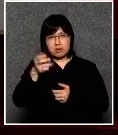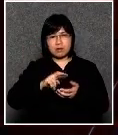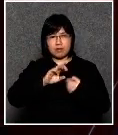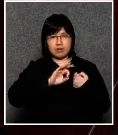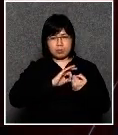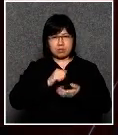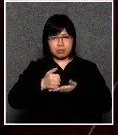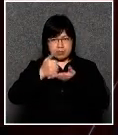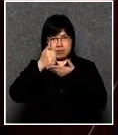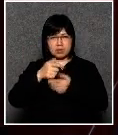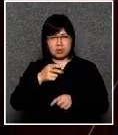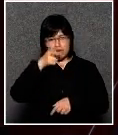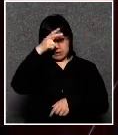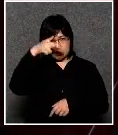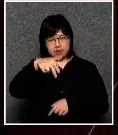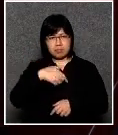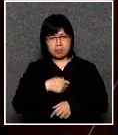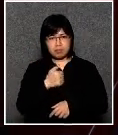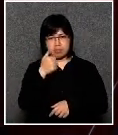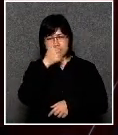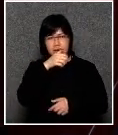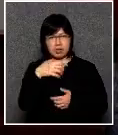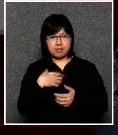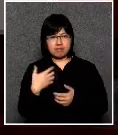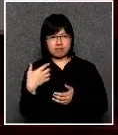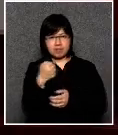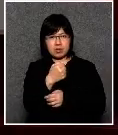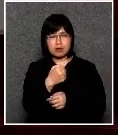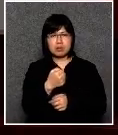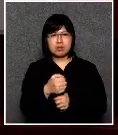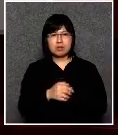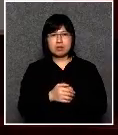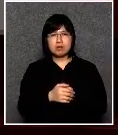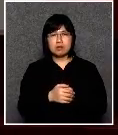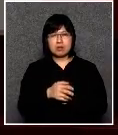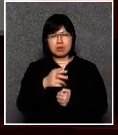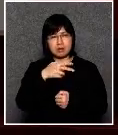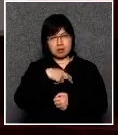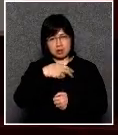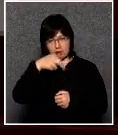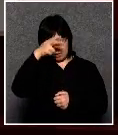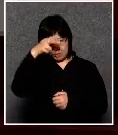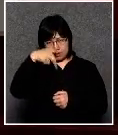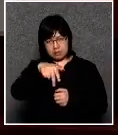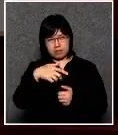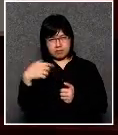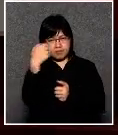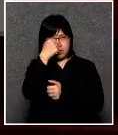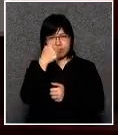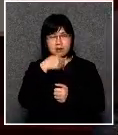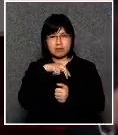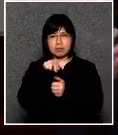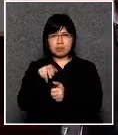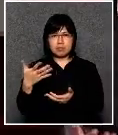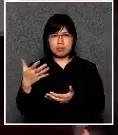行政霸道、行政主導，即係等於行政霸道。咁對呢個所謂行政霸道不受約制，或者個立法機關